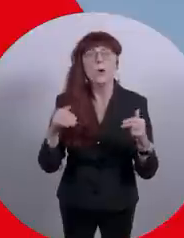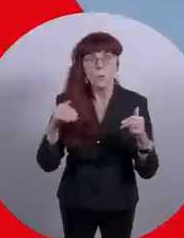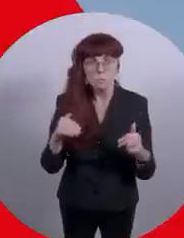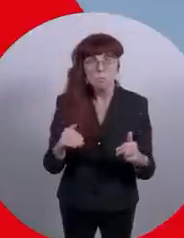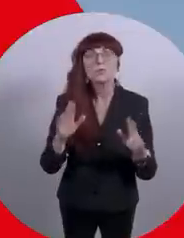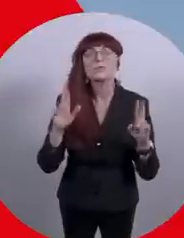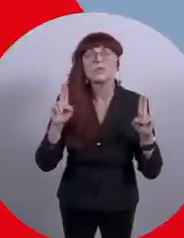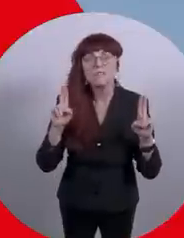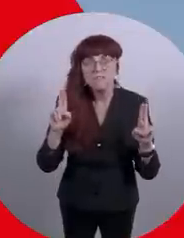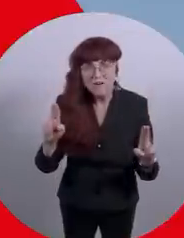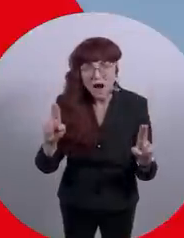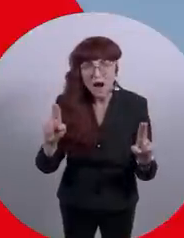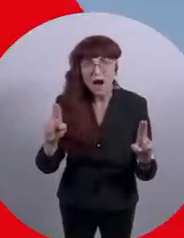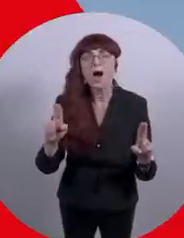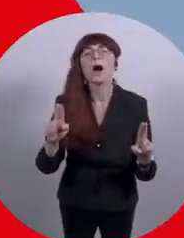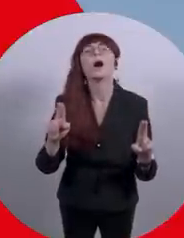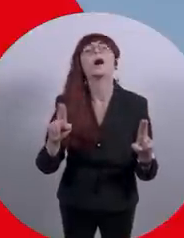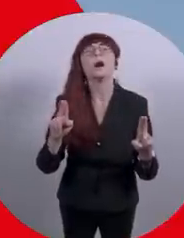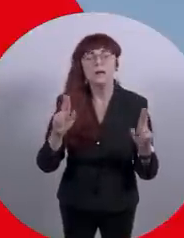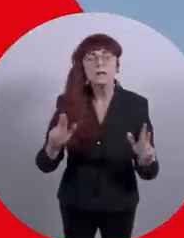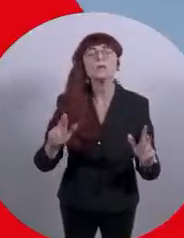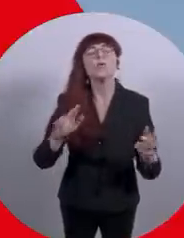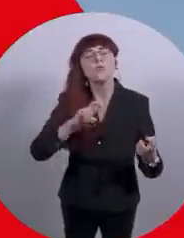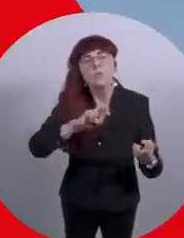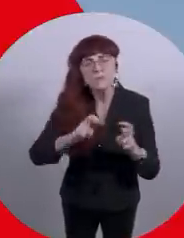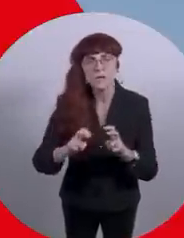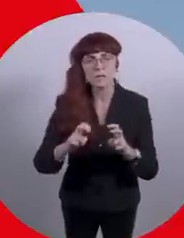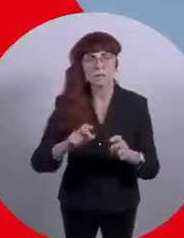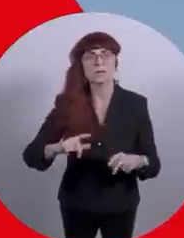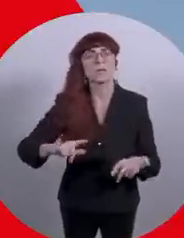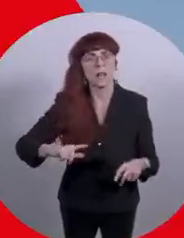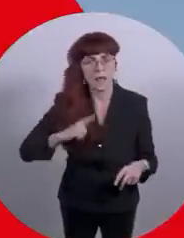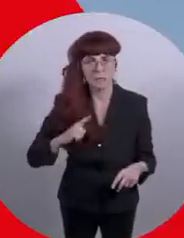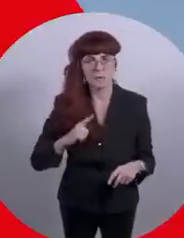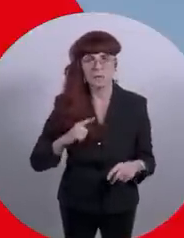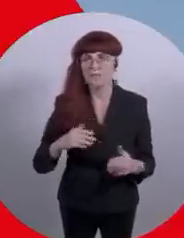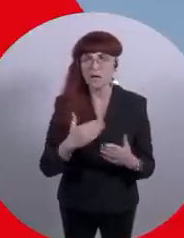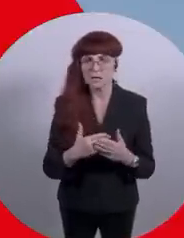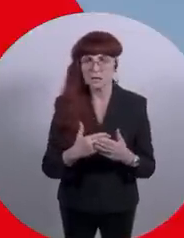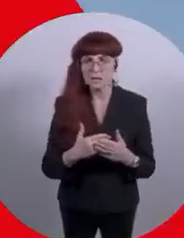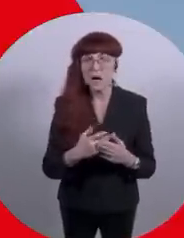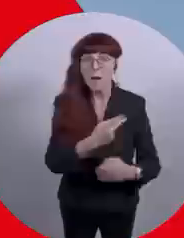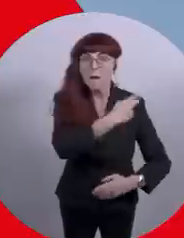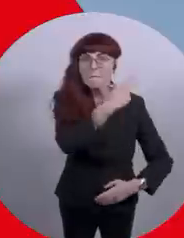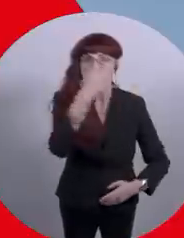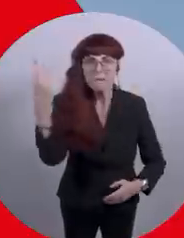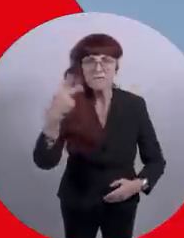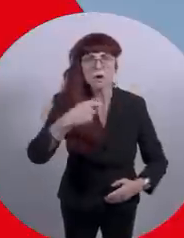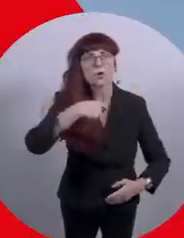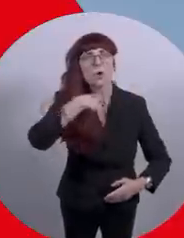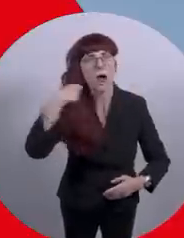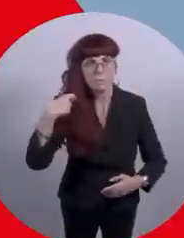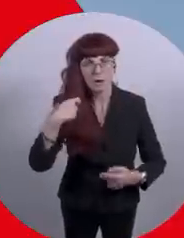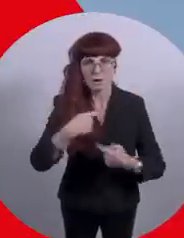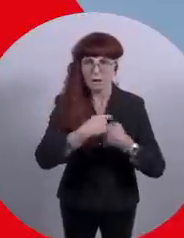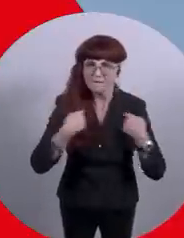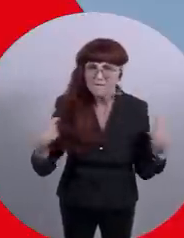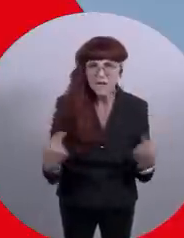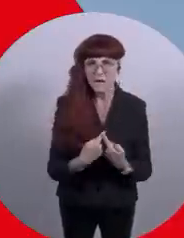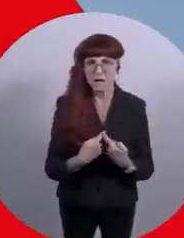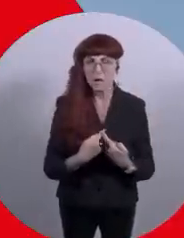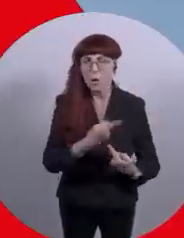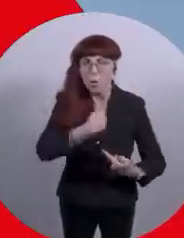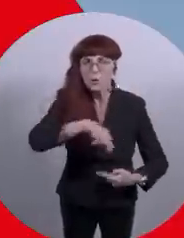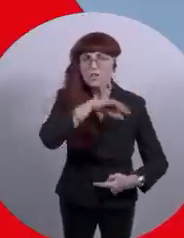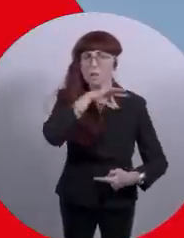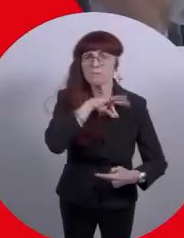die wir mit Leben erfüllen müssen ist die Abhängigkeit ihn zu Bevölkerung die Verpflichtung der Menschen zu dienen